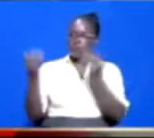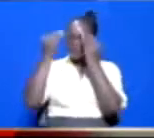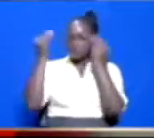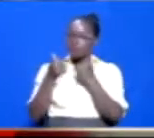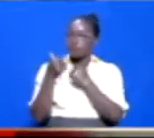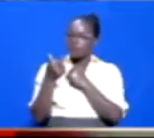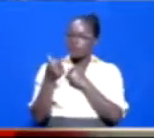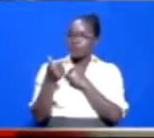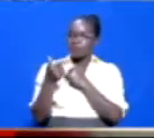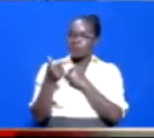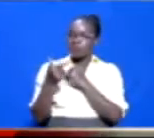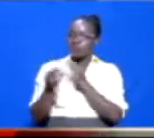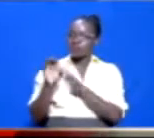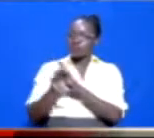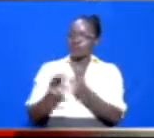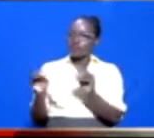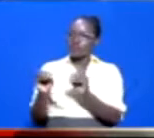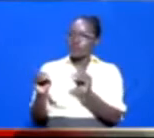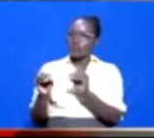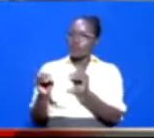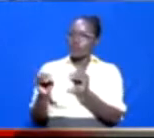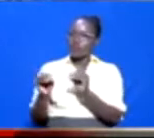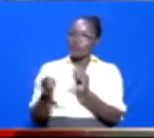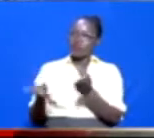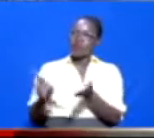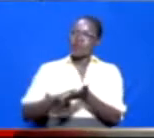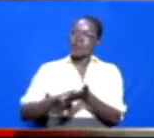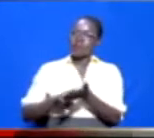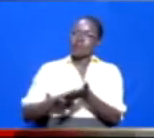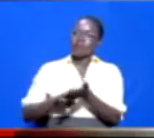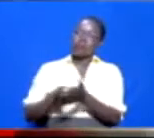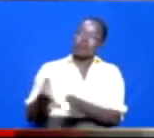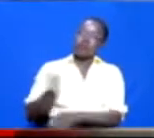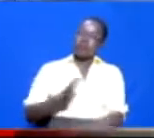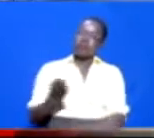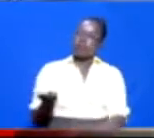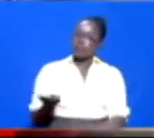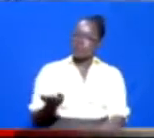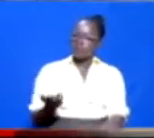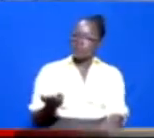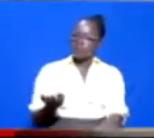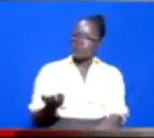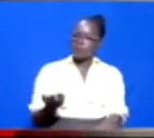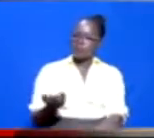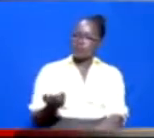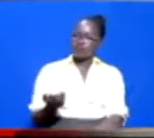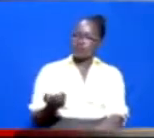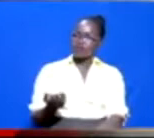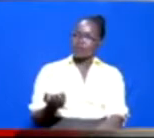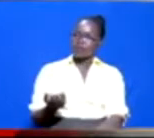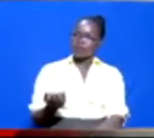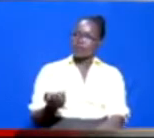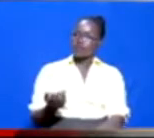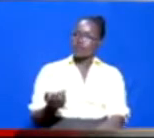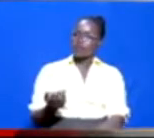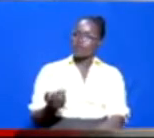ni unconstitutional, tunarudia pale pale tulikuwa, na tukirudia pale pale tulikuwa, mm-hmm. bado